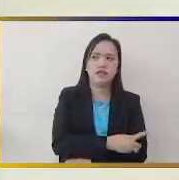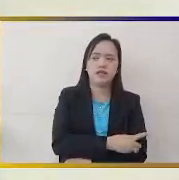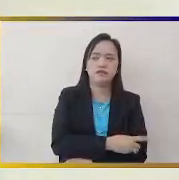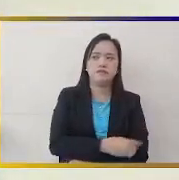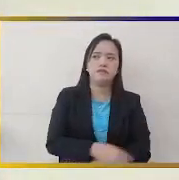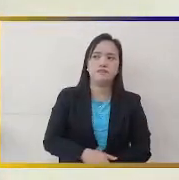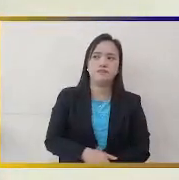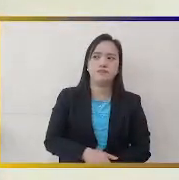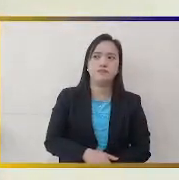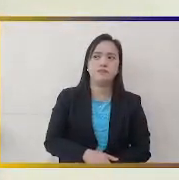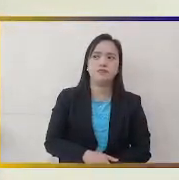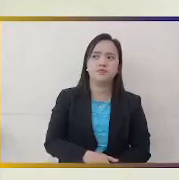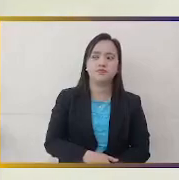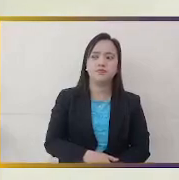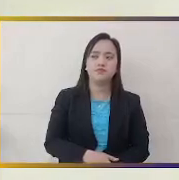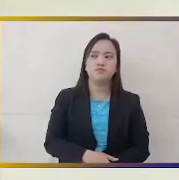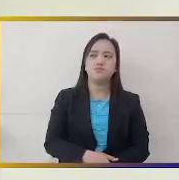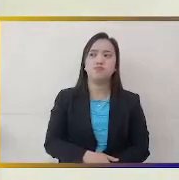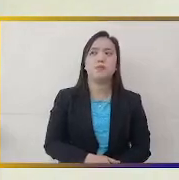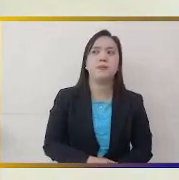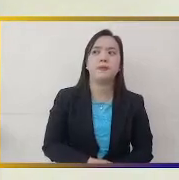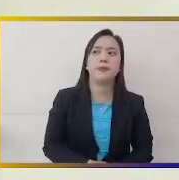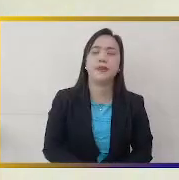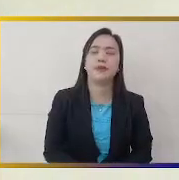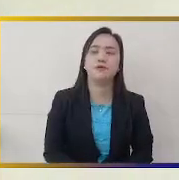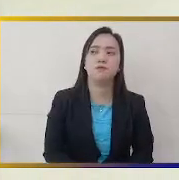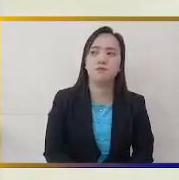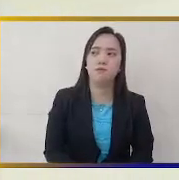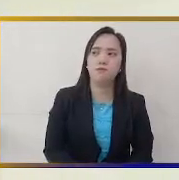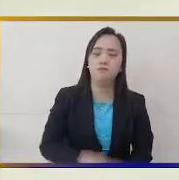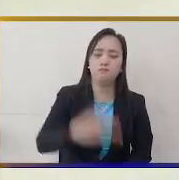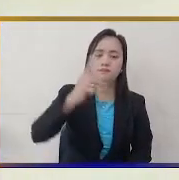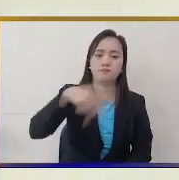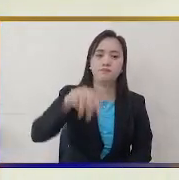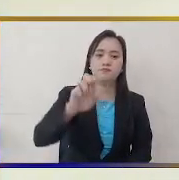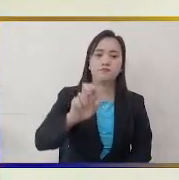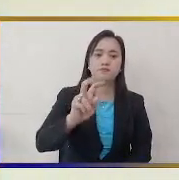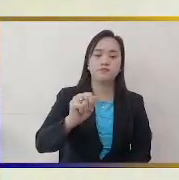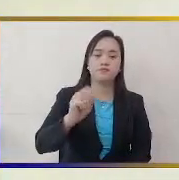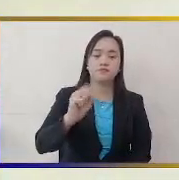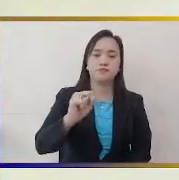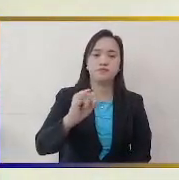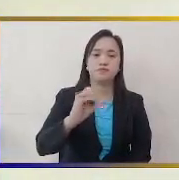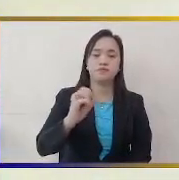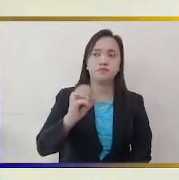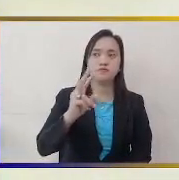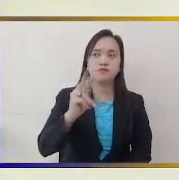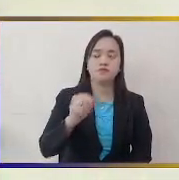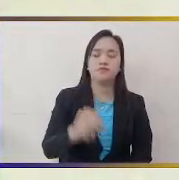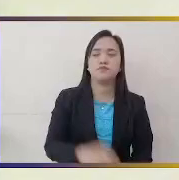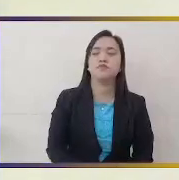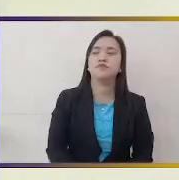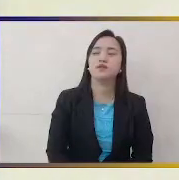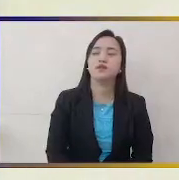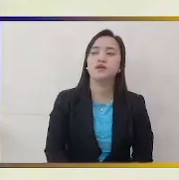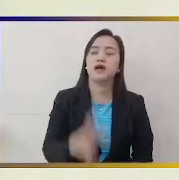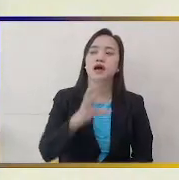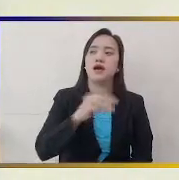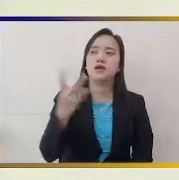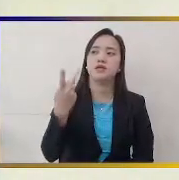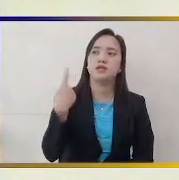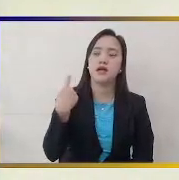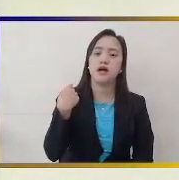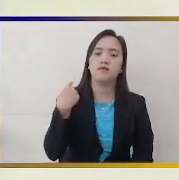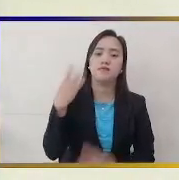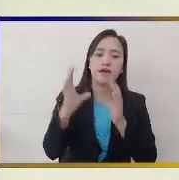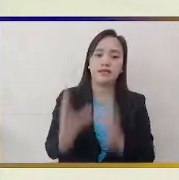aking pension of course nagpe ako kasi Galing ako sa serbisyo at meron din akong mga extra